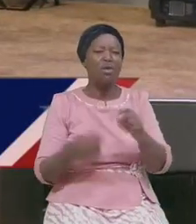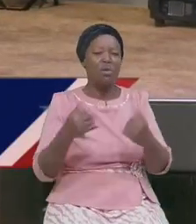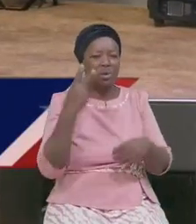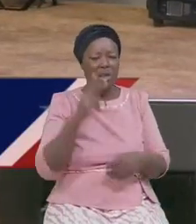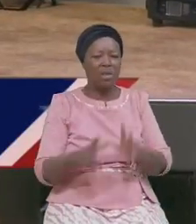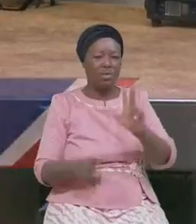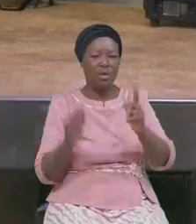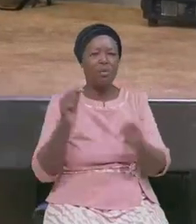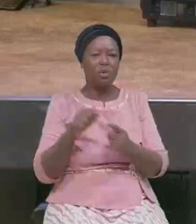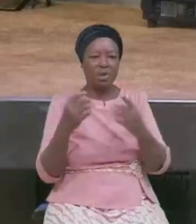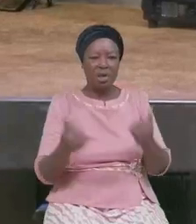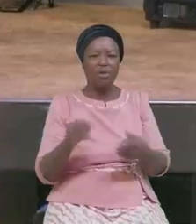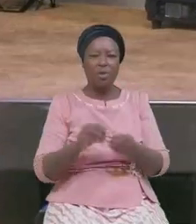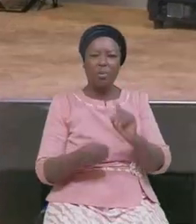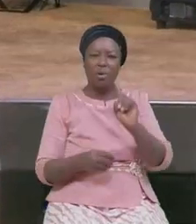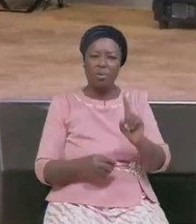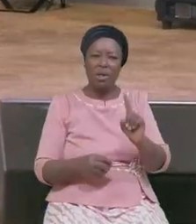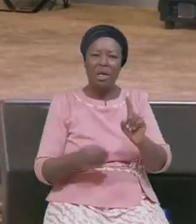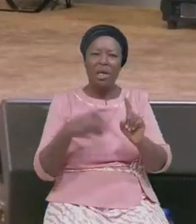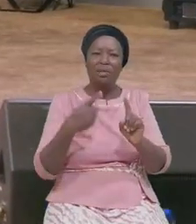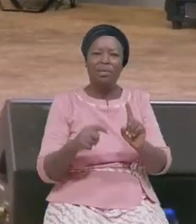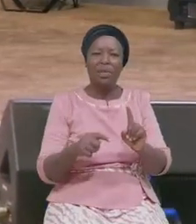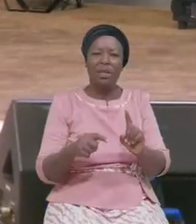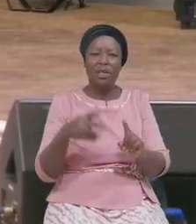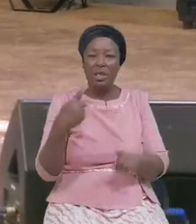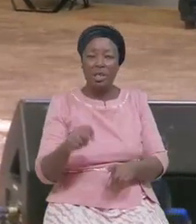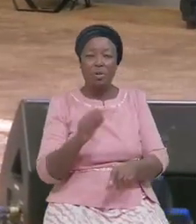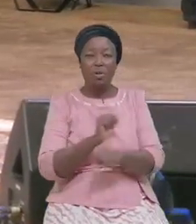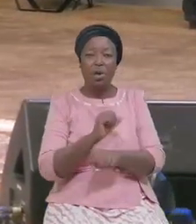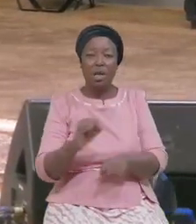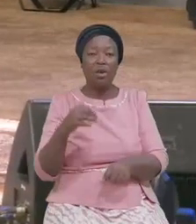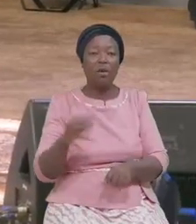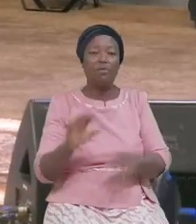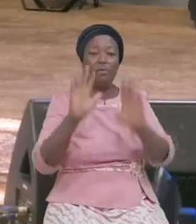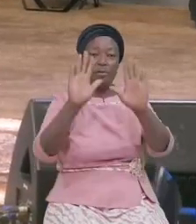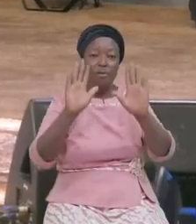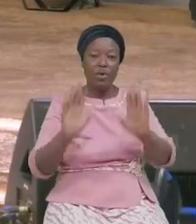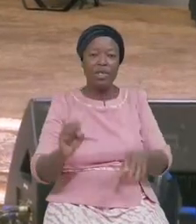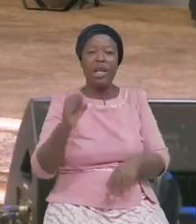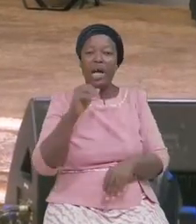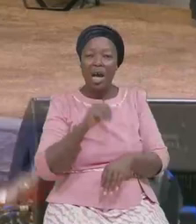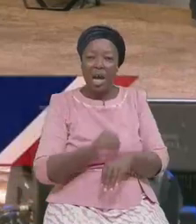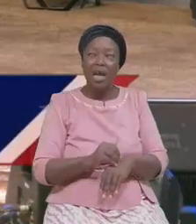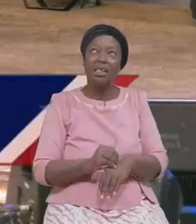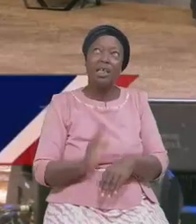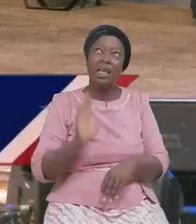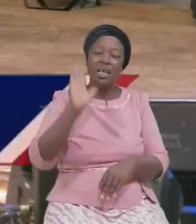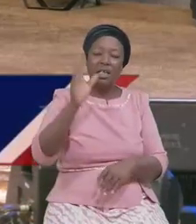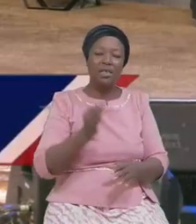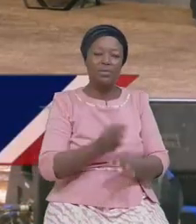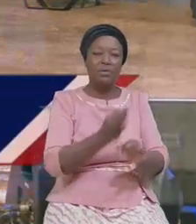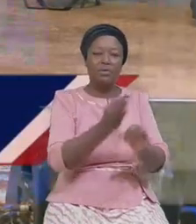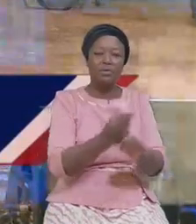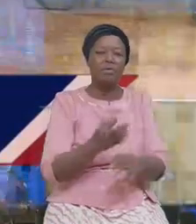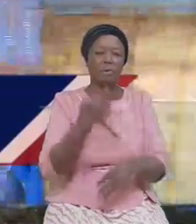message. Numéro 1, nous parlerons de la manifestation des prodiges lors de sa visitation fidèle